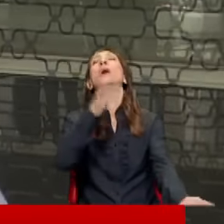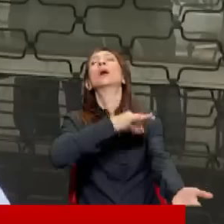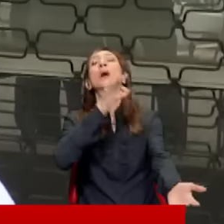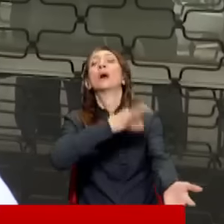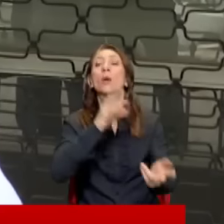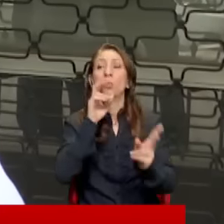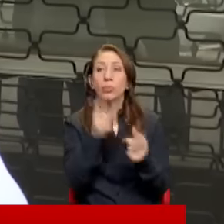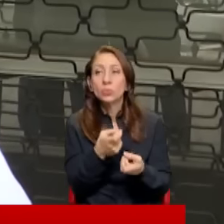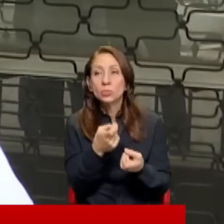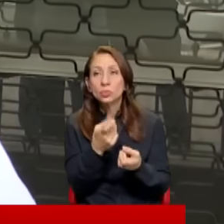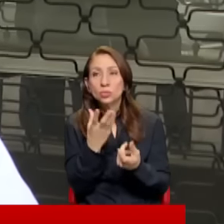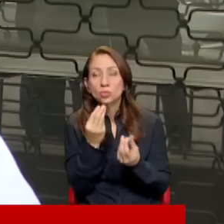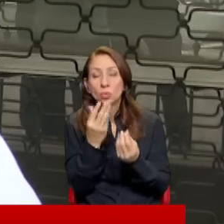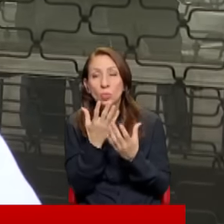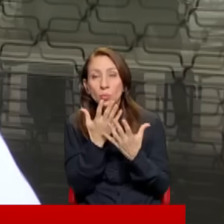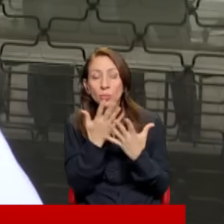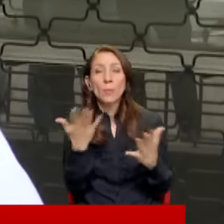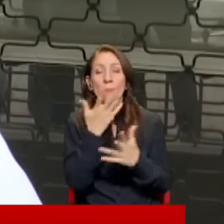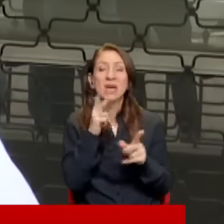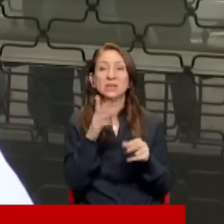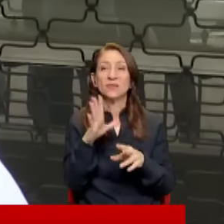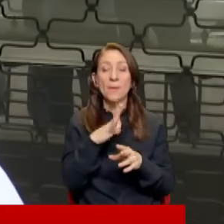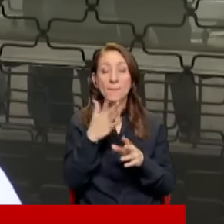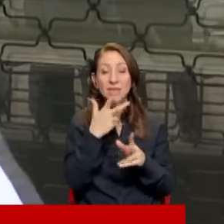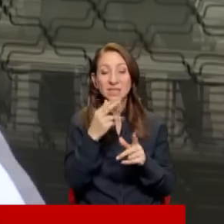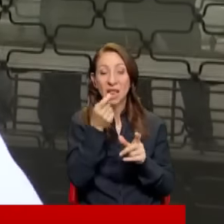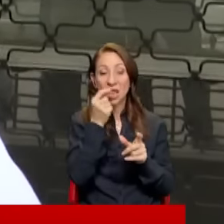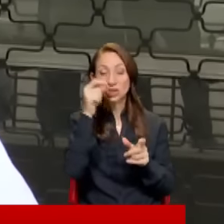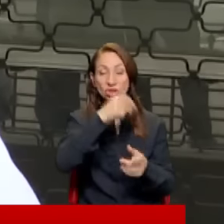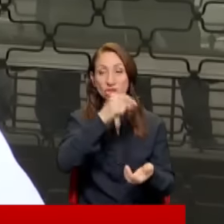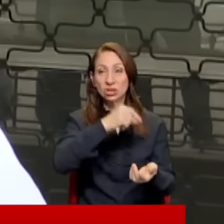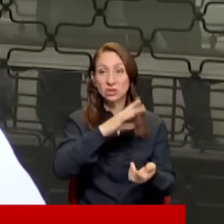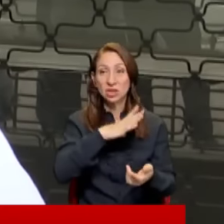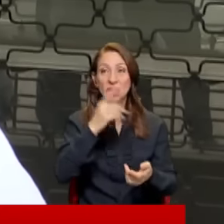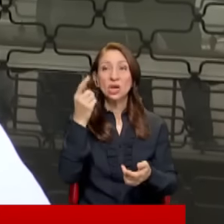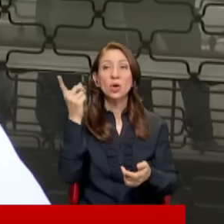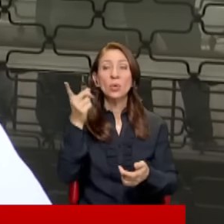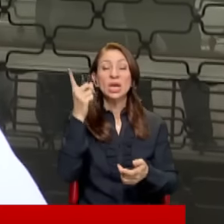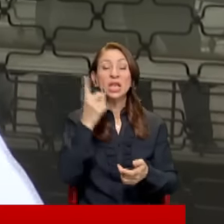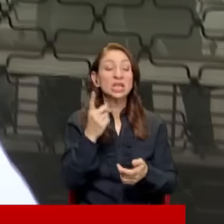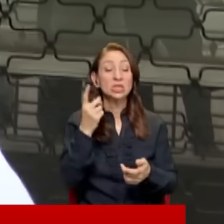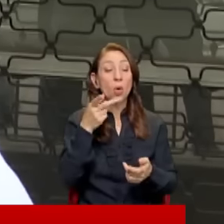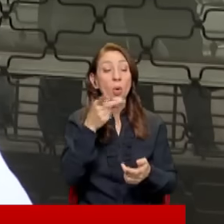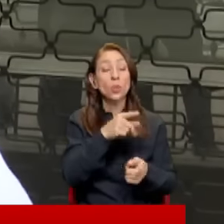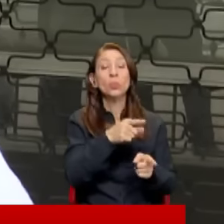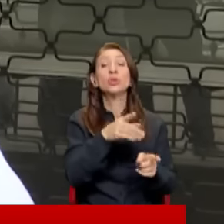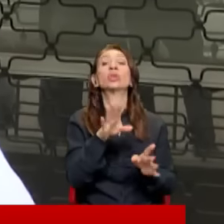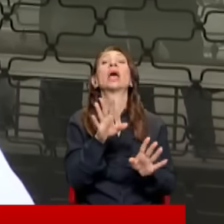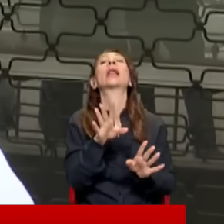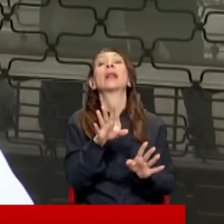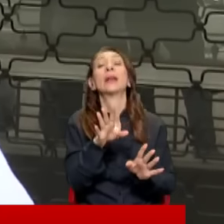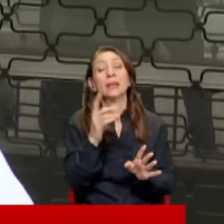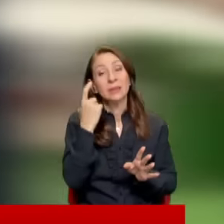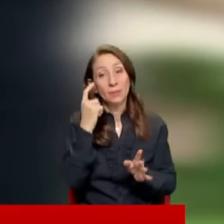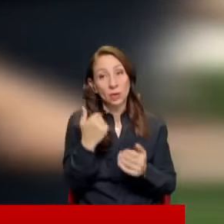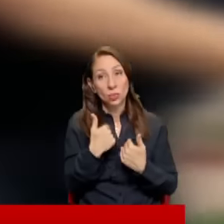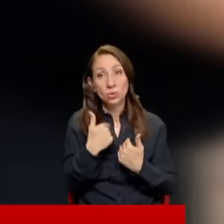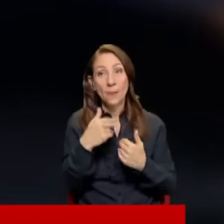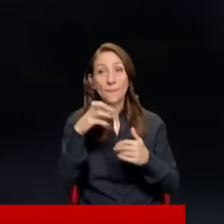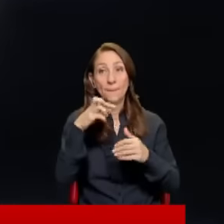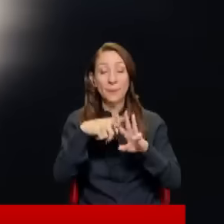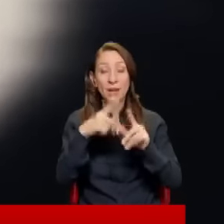bulduk çok büyük benzerlikler var benzer ilaçlarla yapıldı katilin ilk cinayeti olmadığını tahmin ediyoruz